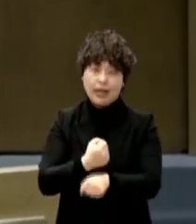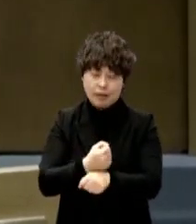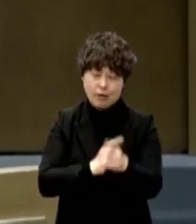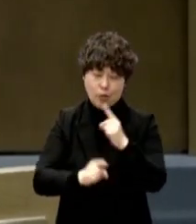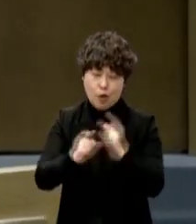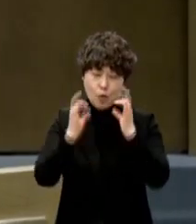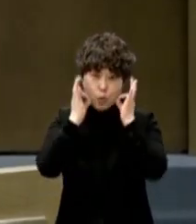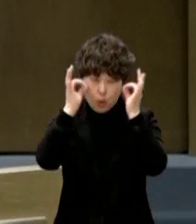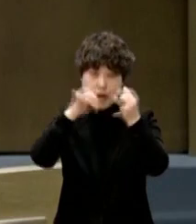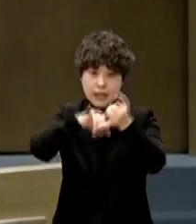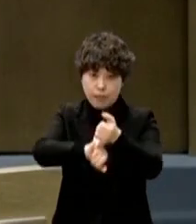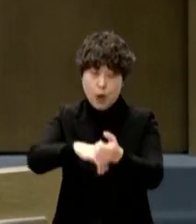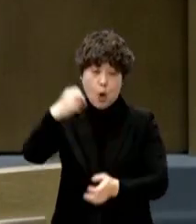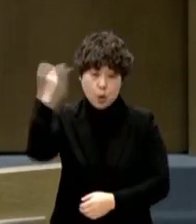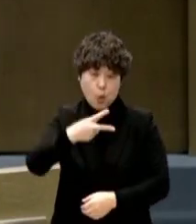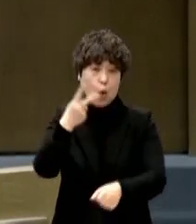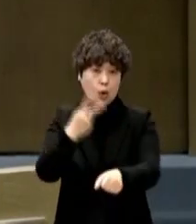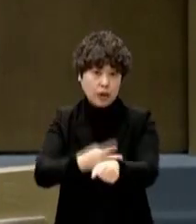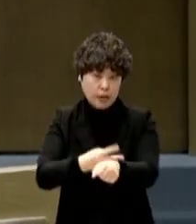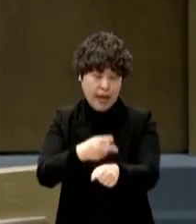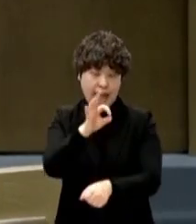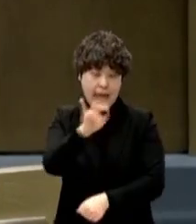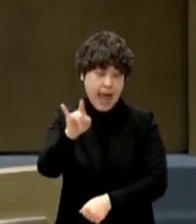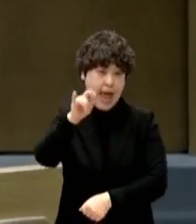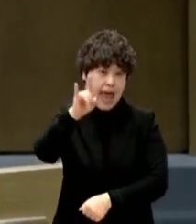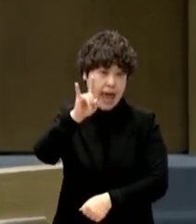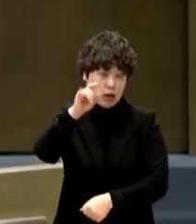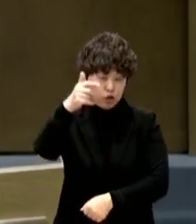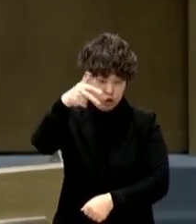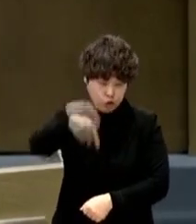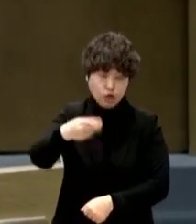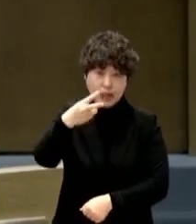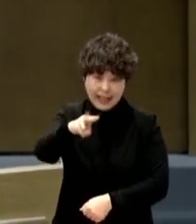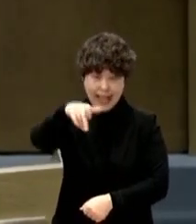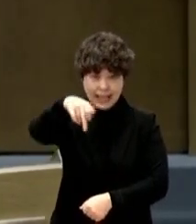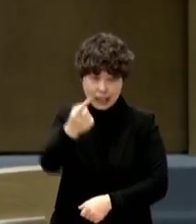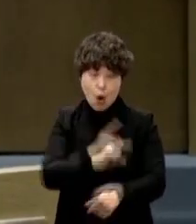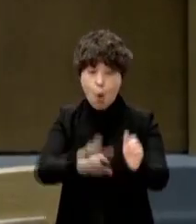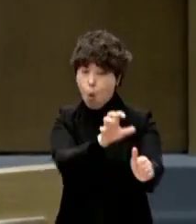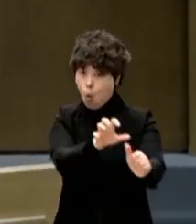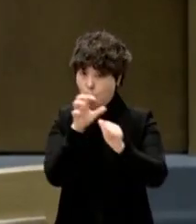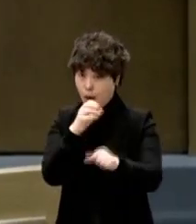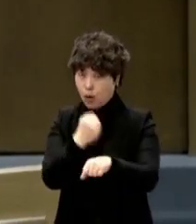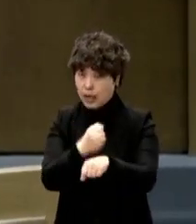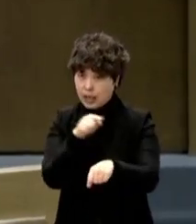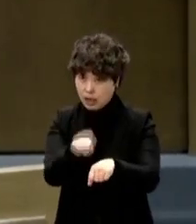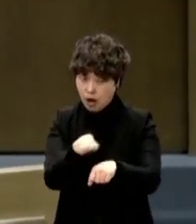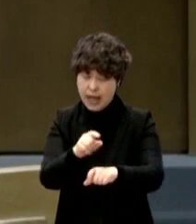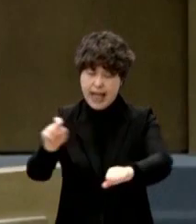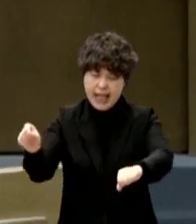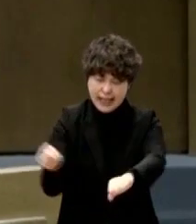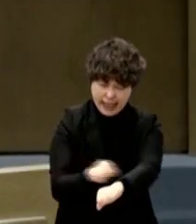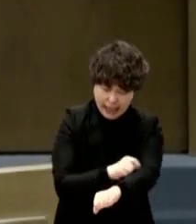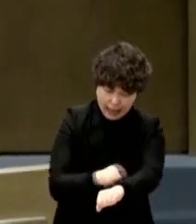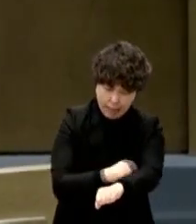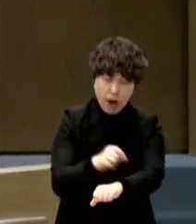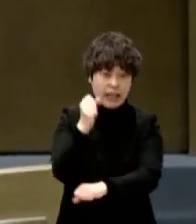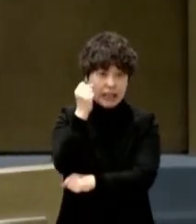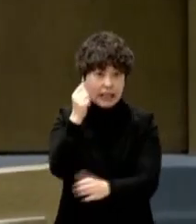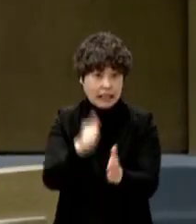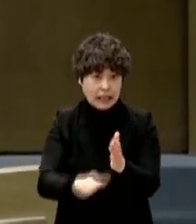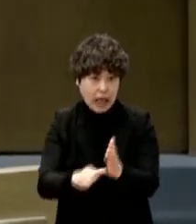힘쓰겠습니다. 또한 선생님들의 에듀테크 활용 역량을 강화하기 위해서 이미 마련해 주신 특별 재원을 적극